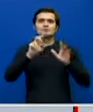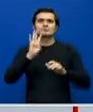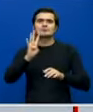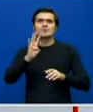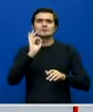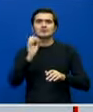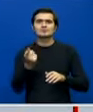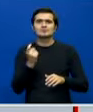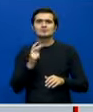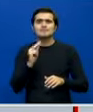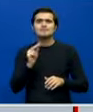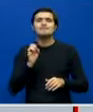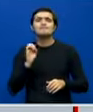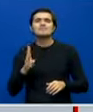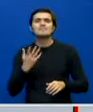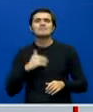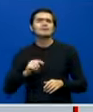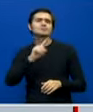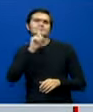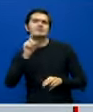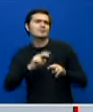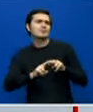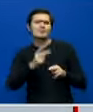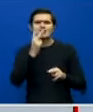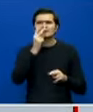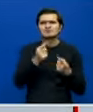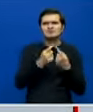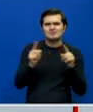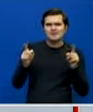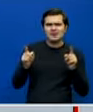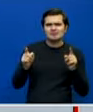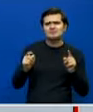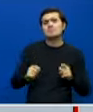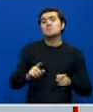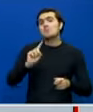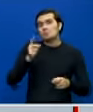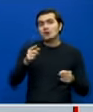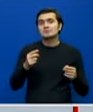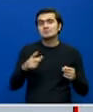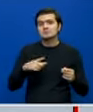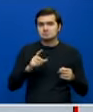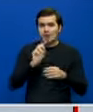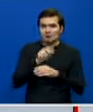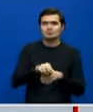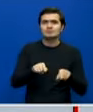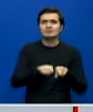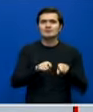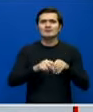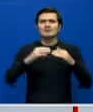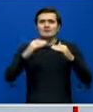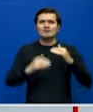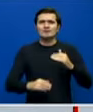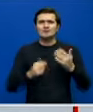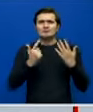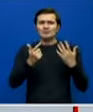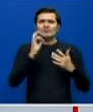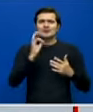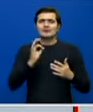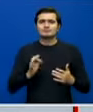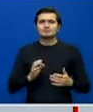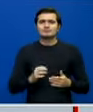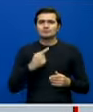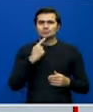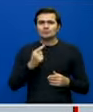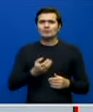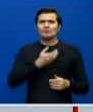5,84% din produsul intern brut. Voiam să vă întreb cum vedeți această diferență. Se poate ajunge la un deficit de 7%, așa cum spun cei de la